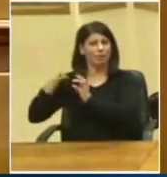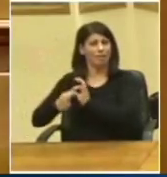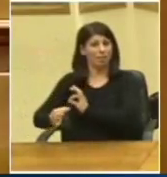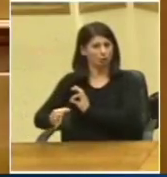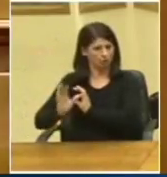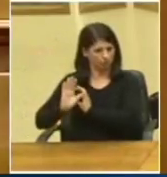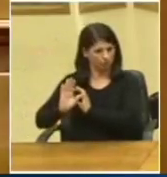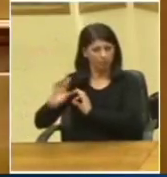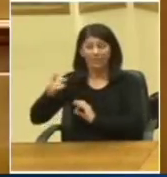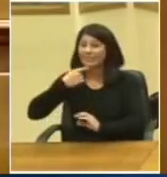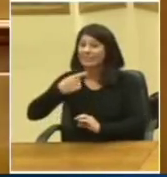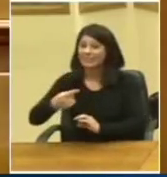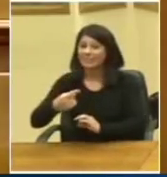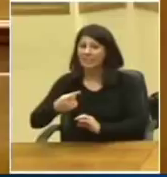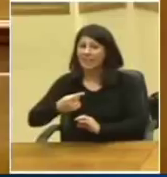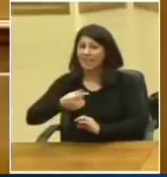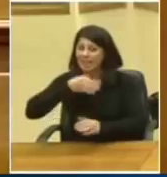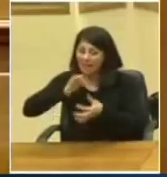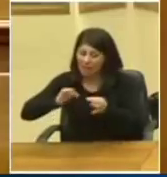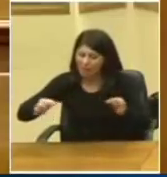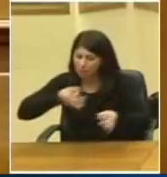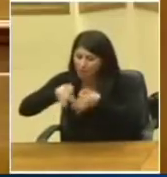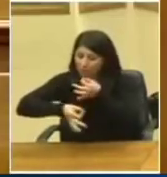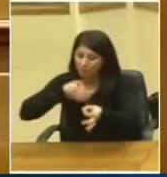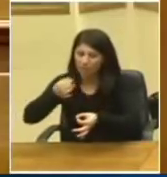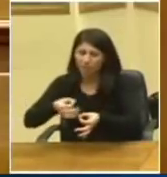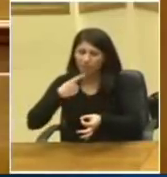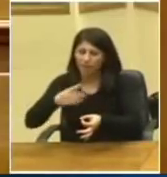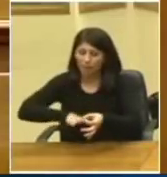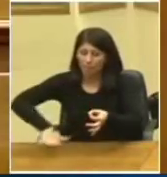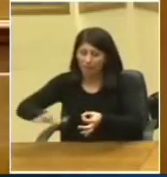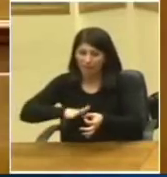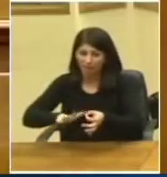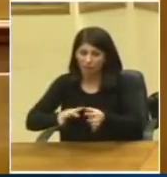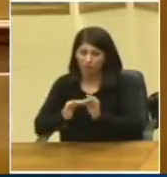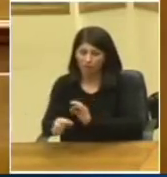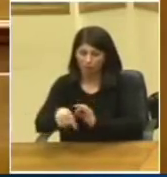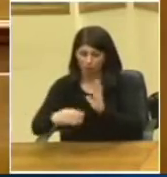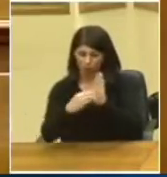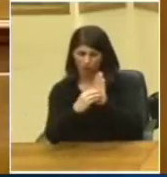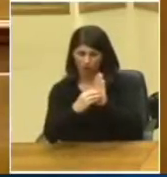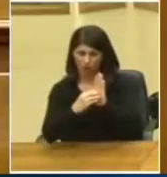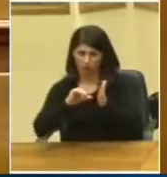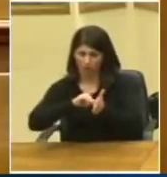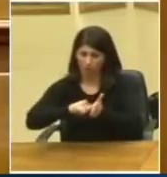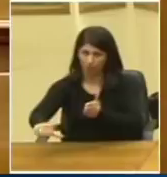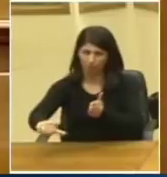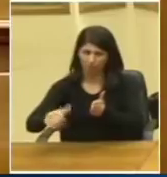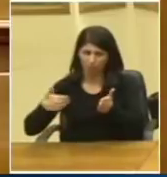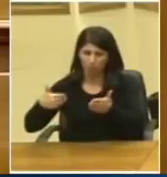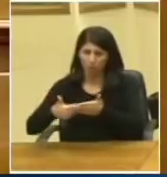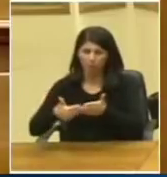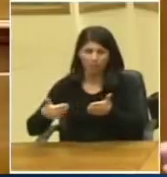λέει η ερμηνευτική δήλωση του άρθρου 86. Λέει το πεδίο ισχύς του άρθρου, δηλαδή η αποσβεστική προθεσμία,